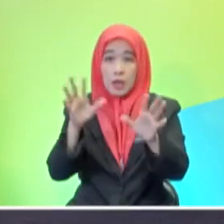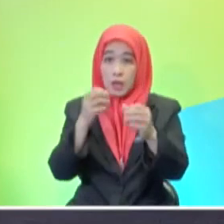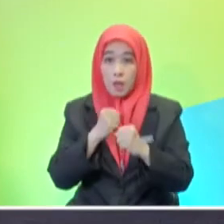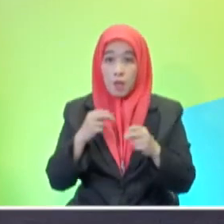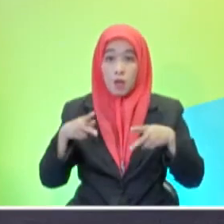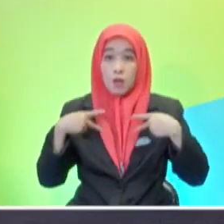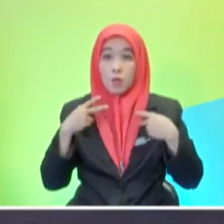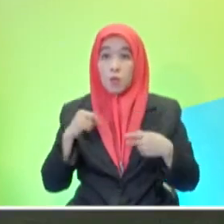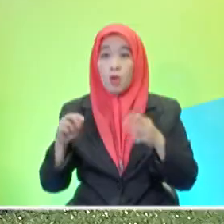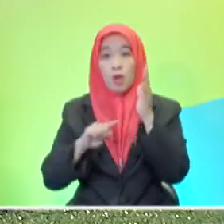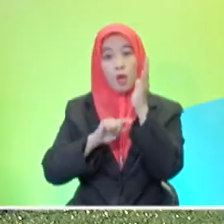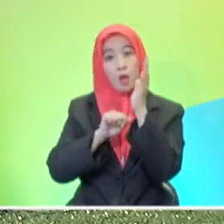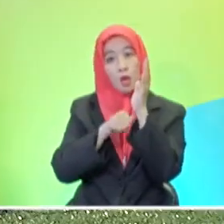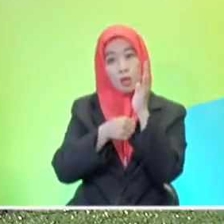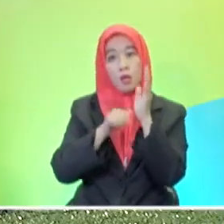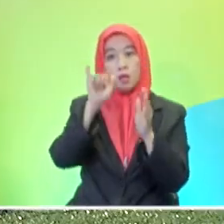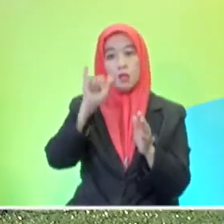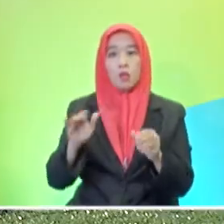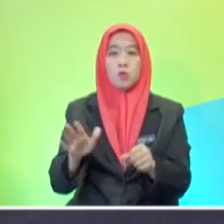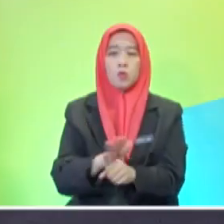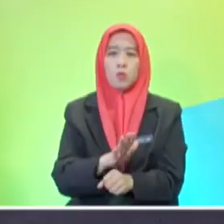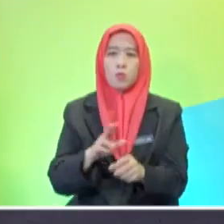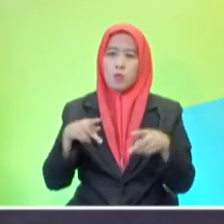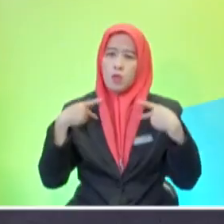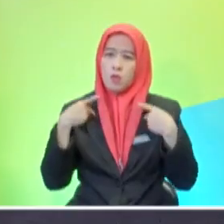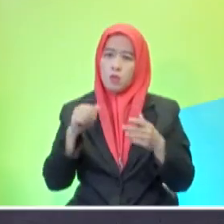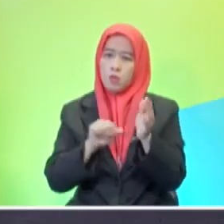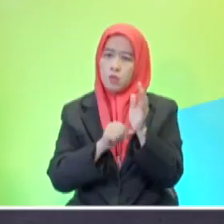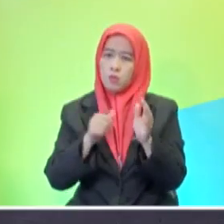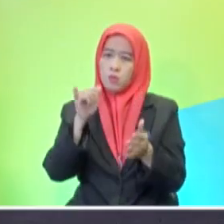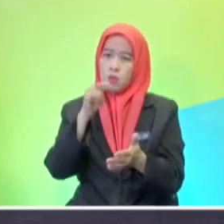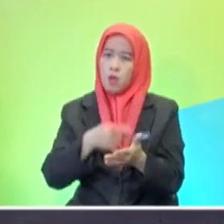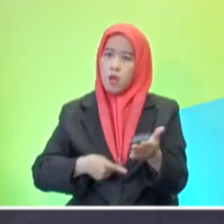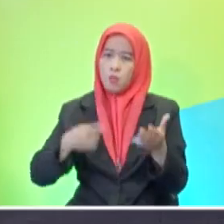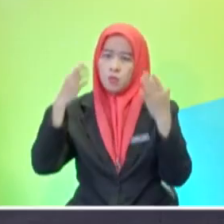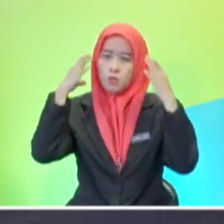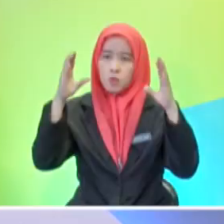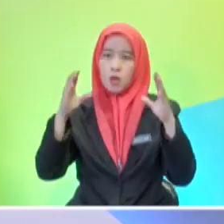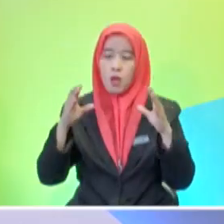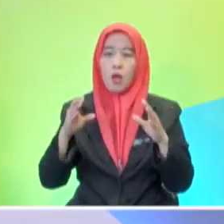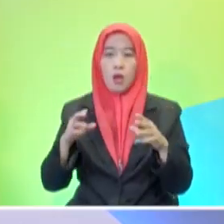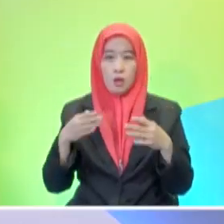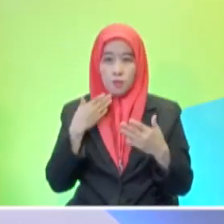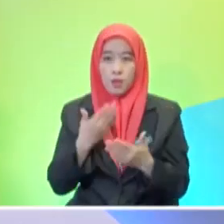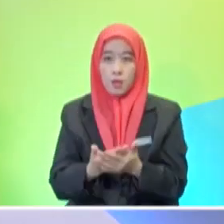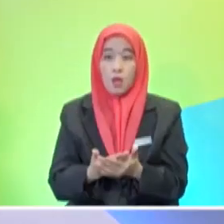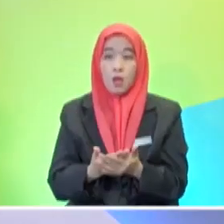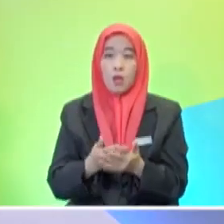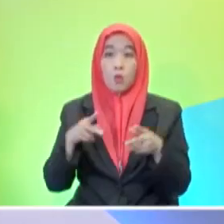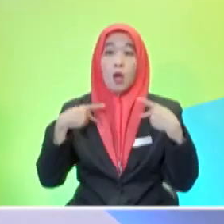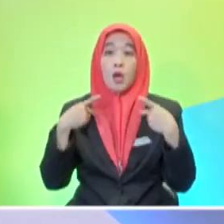asas? Keperluan asas tu apa, cikgu? Okey, baiklah. Kita nak tahu apakah itu keperluan asas?